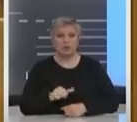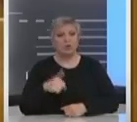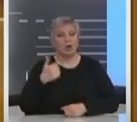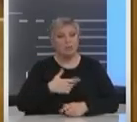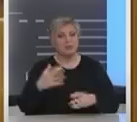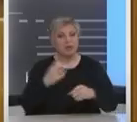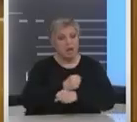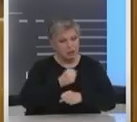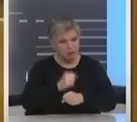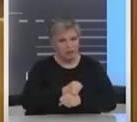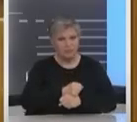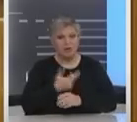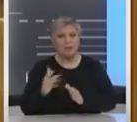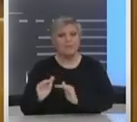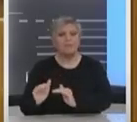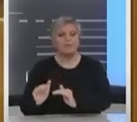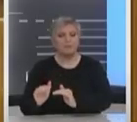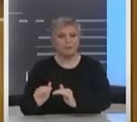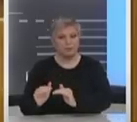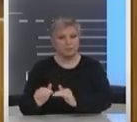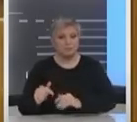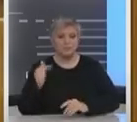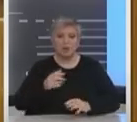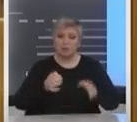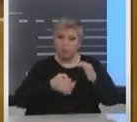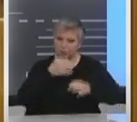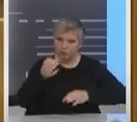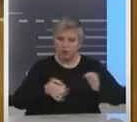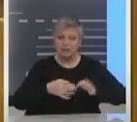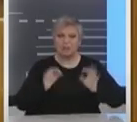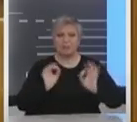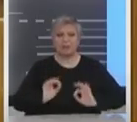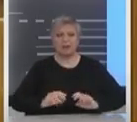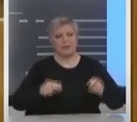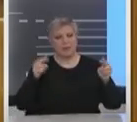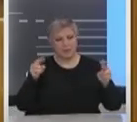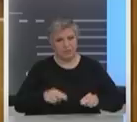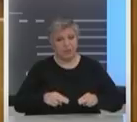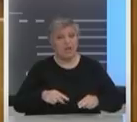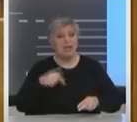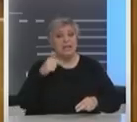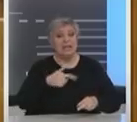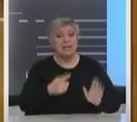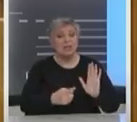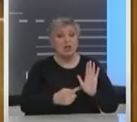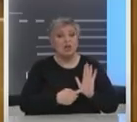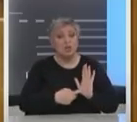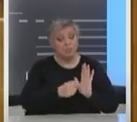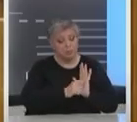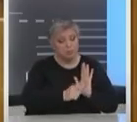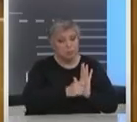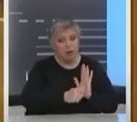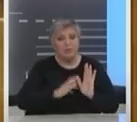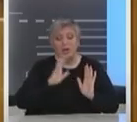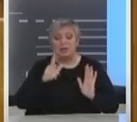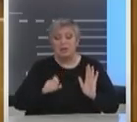εργοδότες. Αυτό που προσπάθησα να περιγράψω είναι ακριβώς η σύζευξη ανάμεσα στο νομοθετικό πεδίο και στην